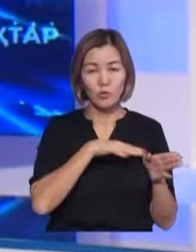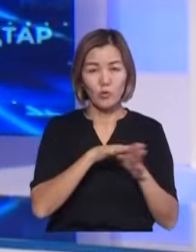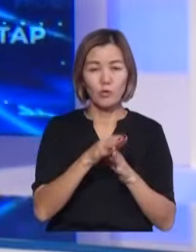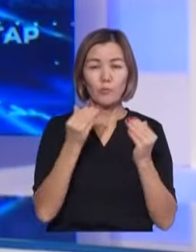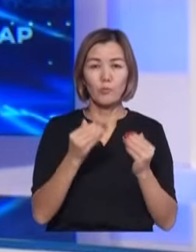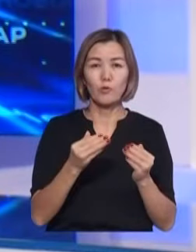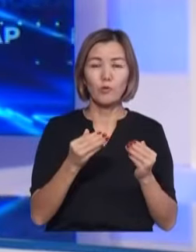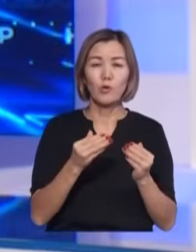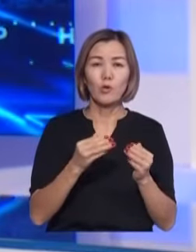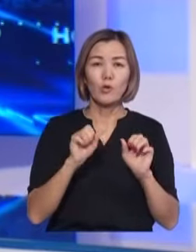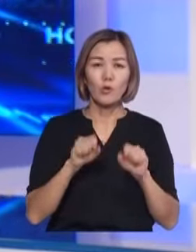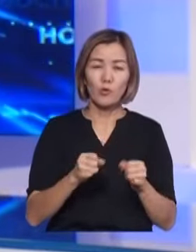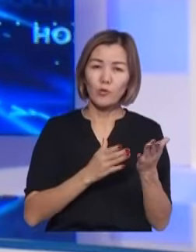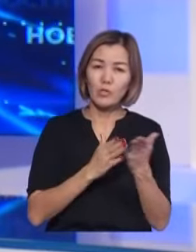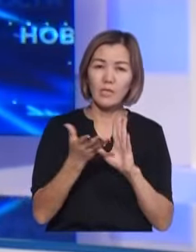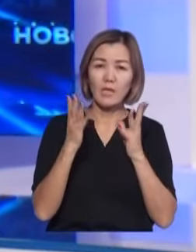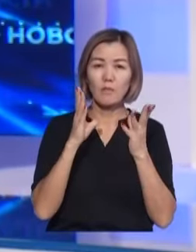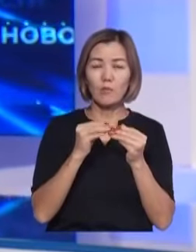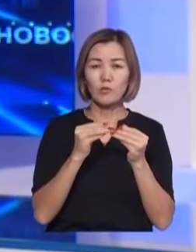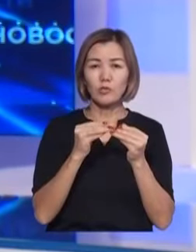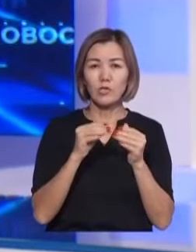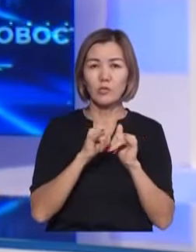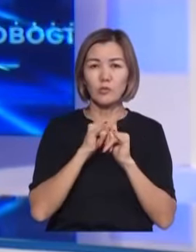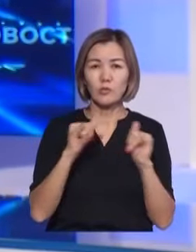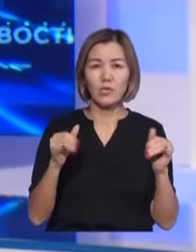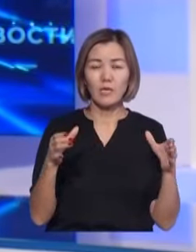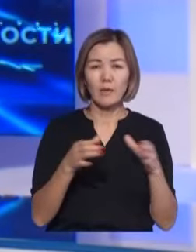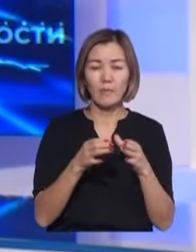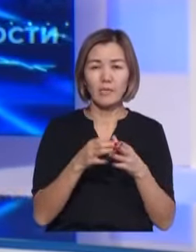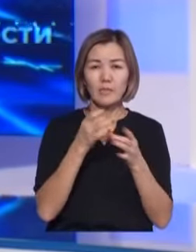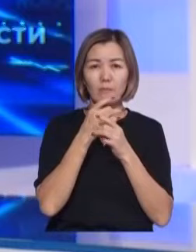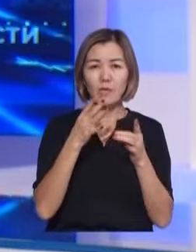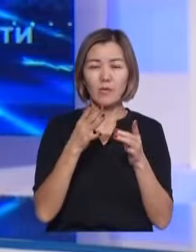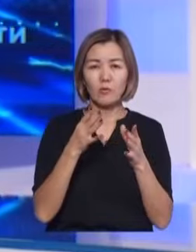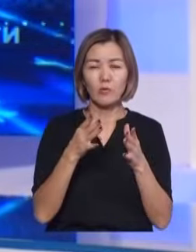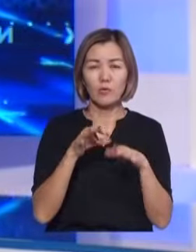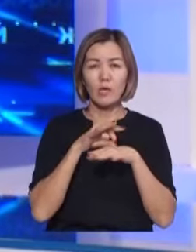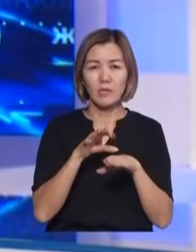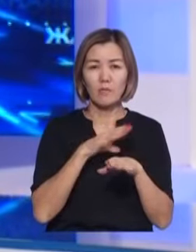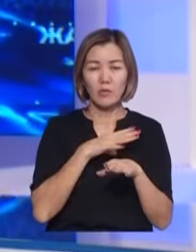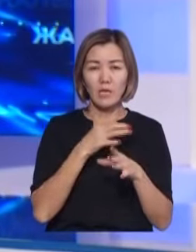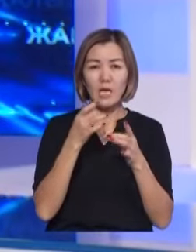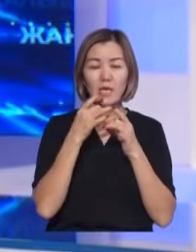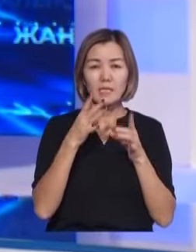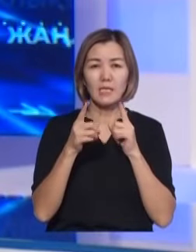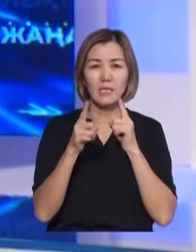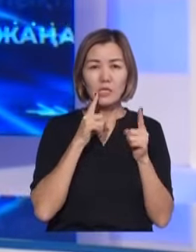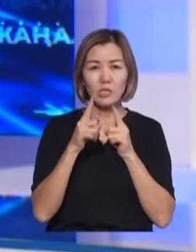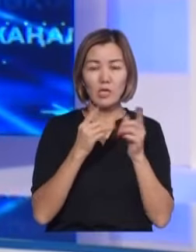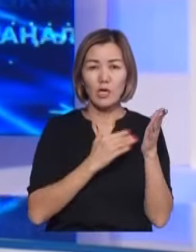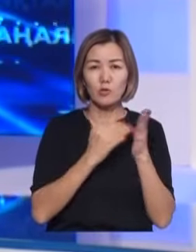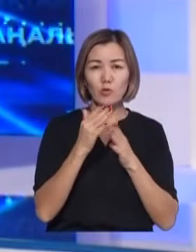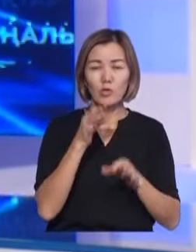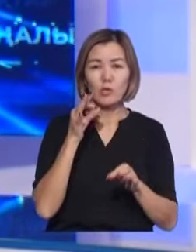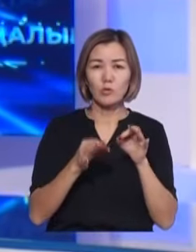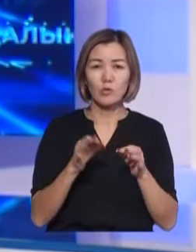жыл толды. Бүгін құқықтық сала бойынша ақпар таратып жүрген корпорация мерейтойды кең көлемде атап өтті. Салтанатты жиынға жоғарғы сот,